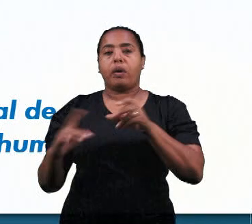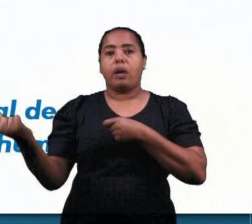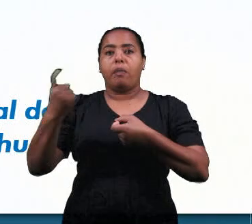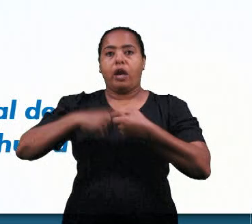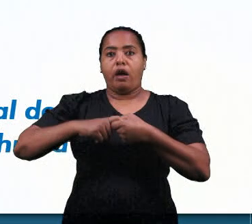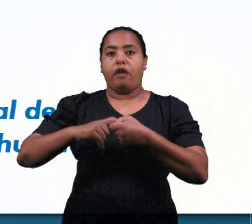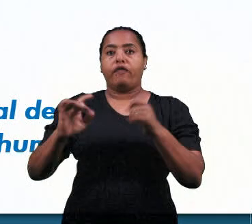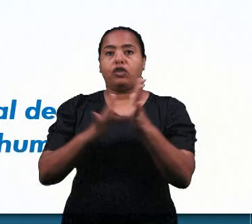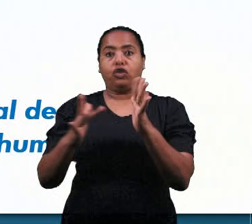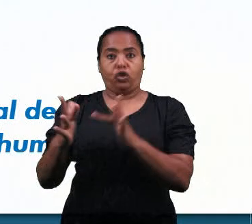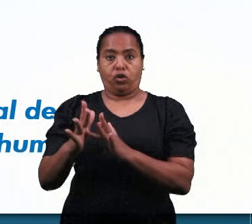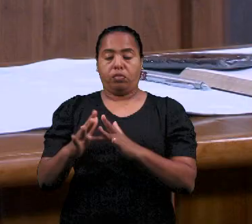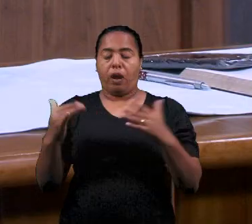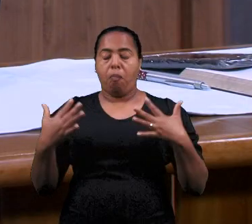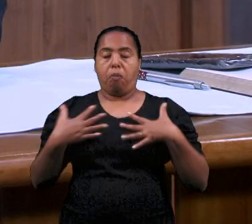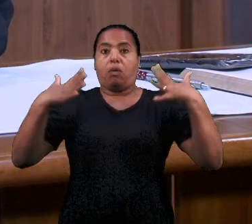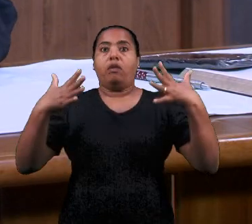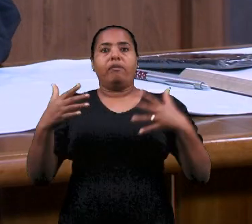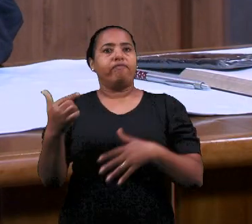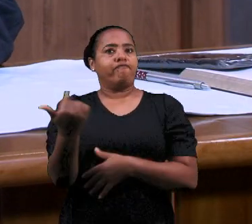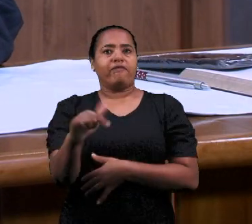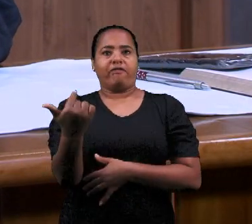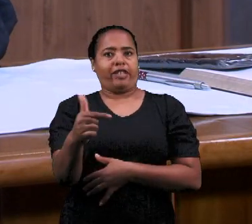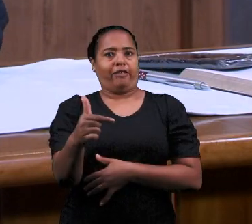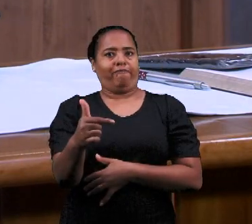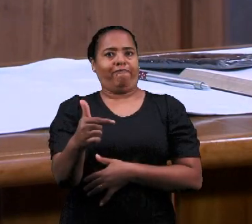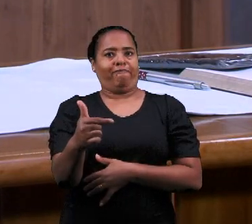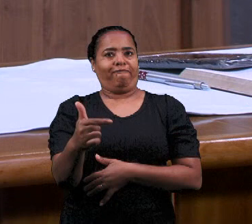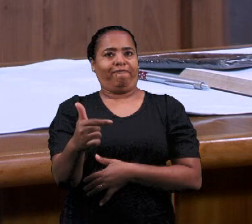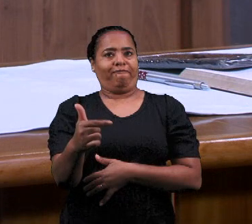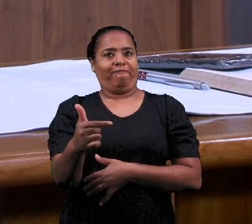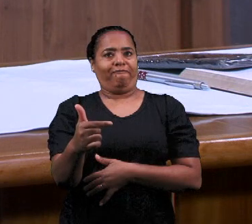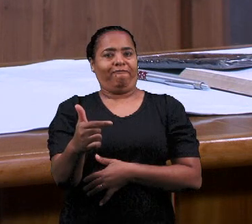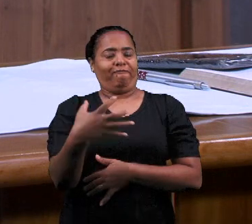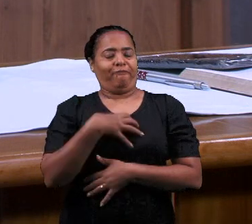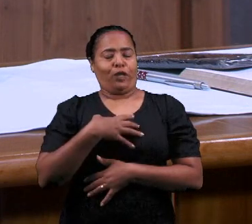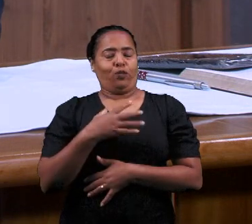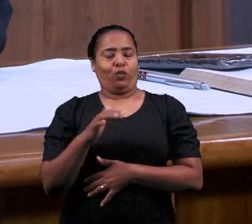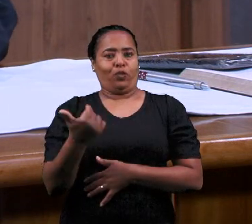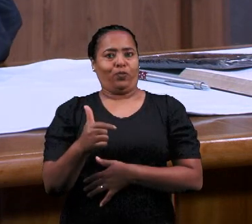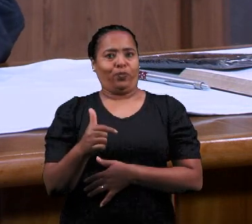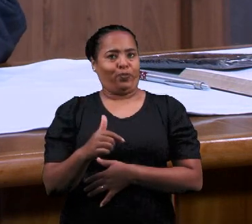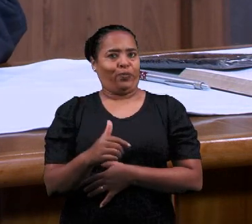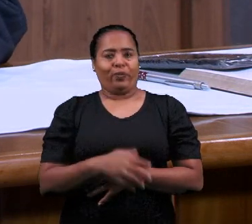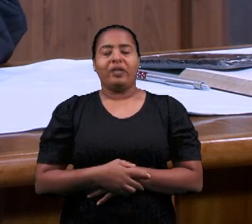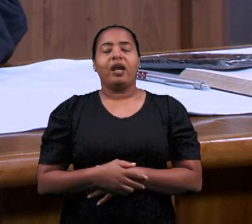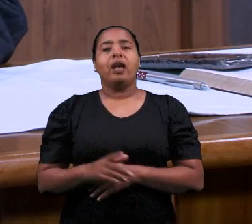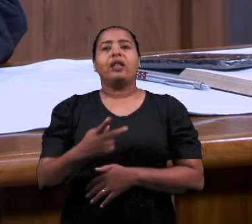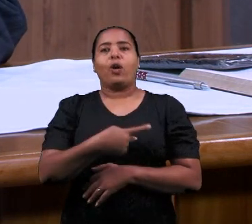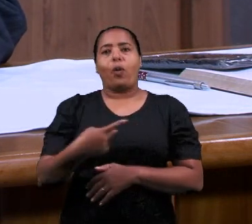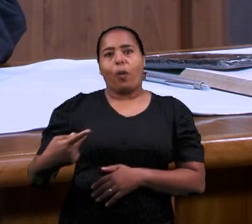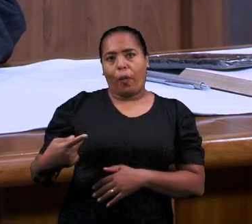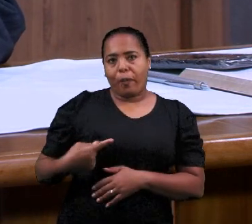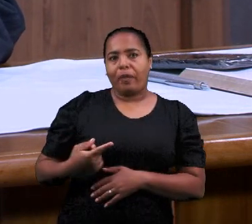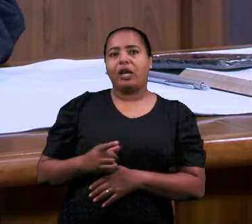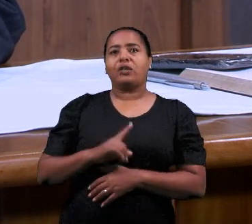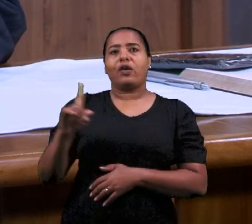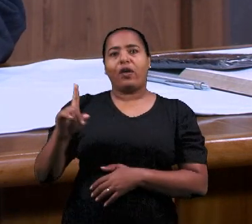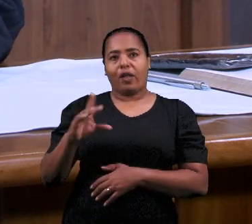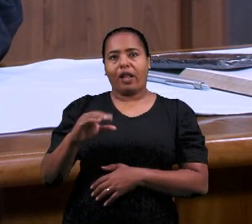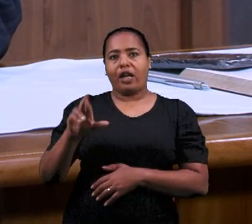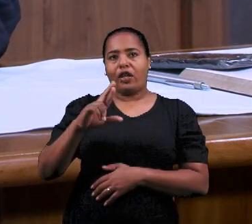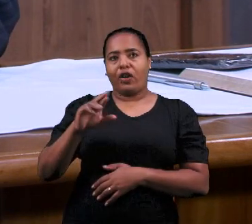bien placé par notre frère, le pasteur Hyun Kong Lee, pasteur de notre église à Séoul, Corée du Sud. Passons maintenant à